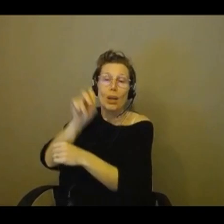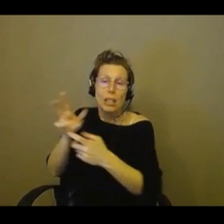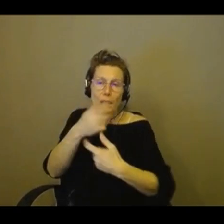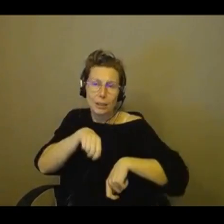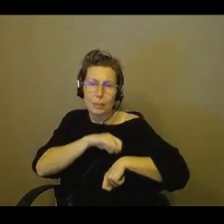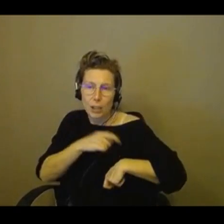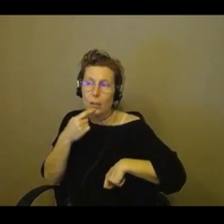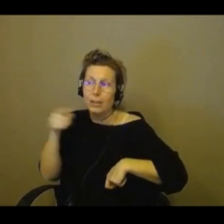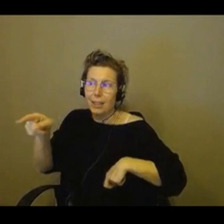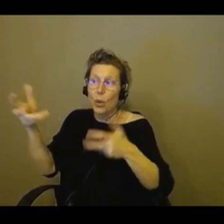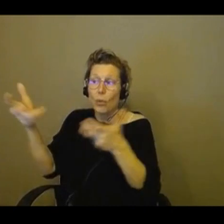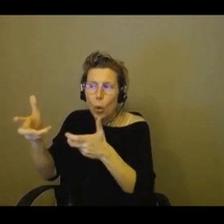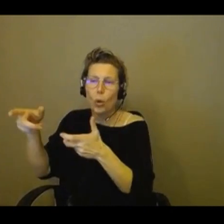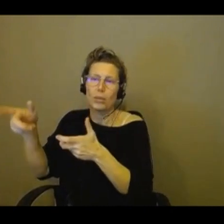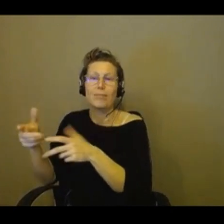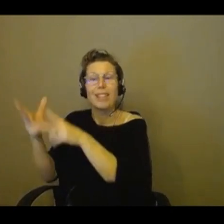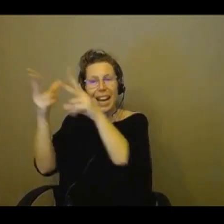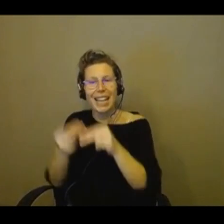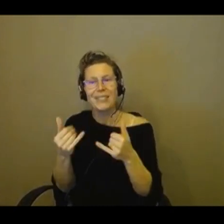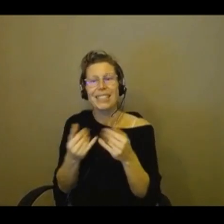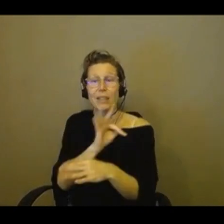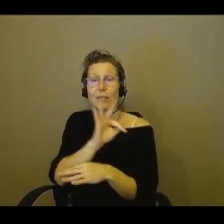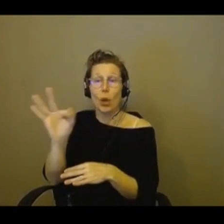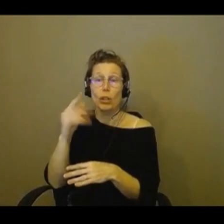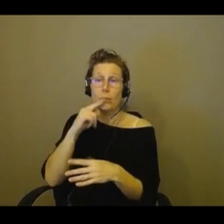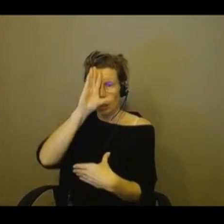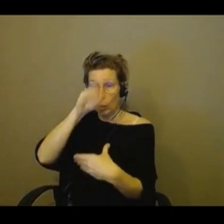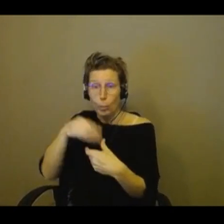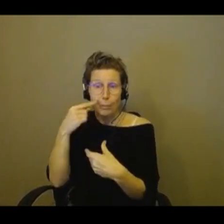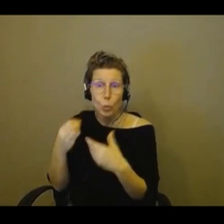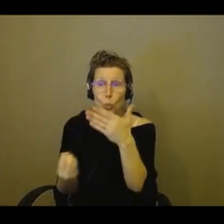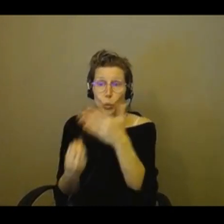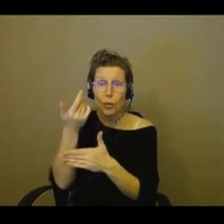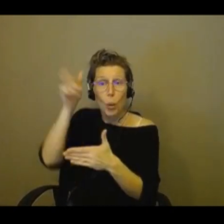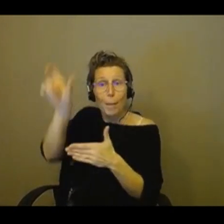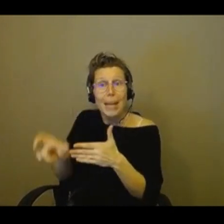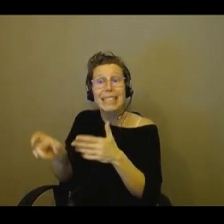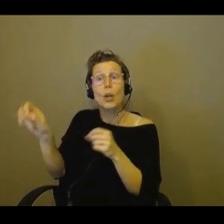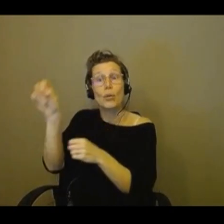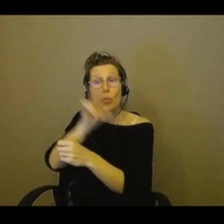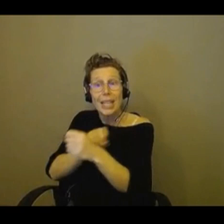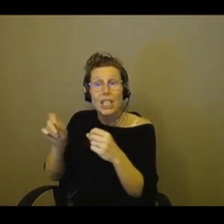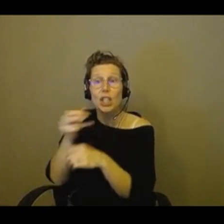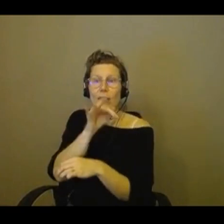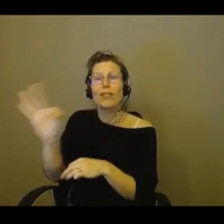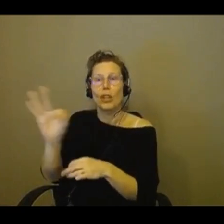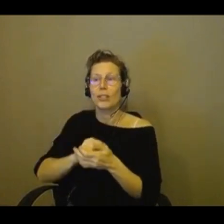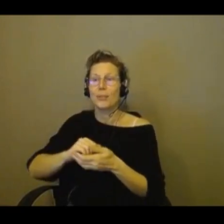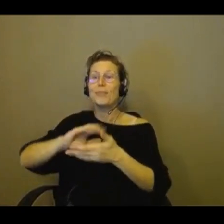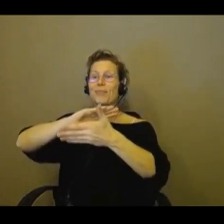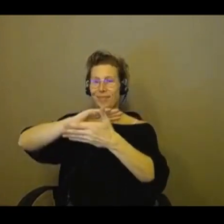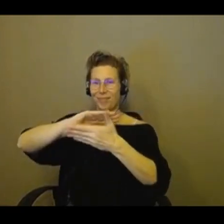France, mais également pour les nouveaux voyageurs français qui viendront sur nos trains. De